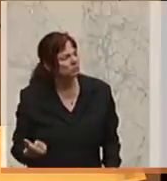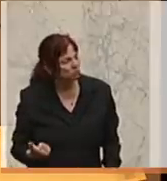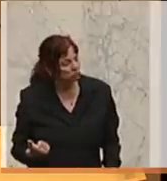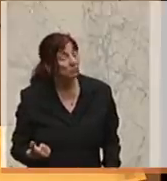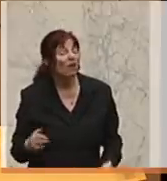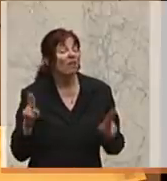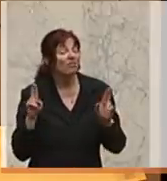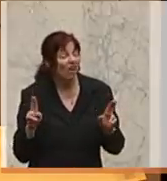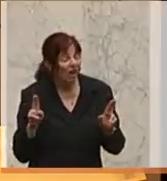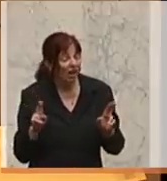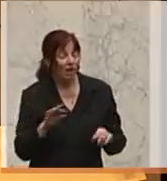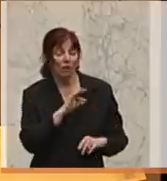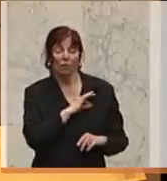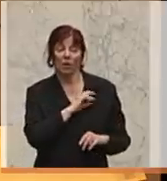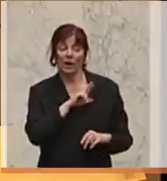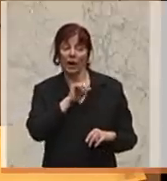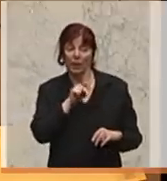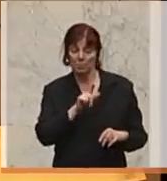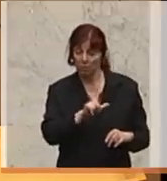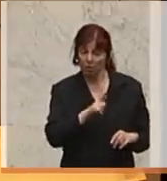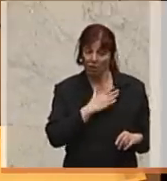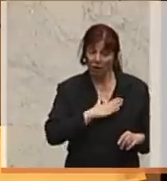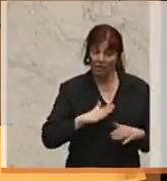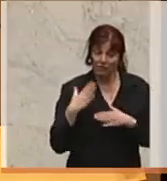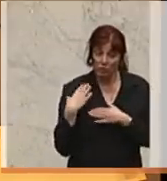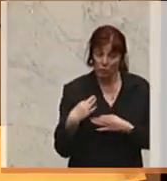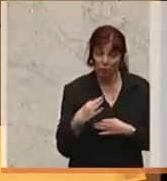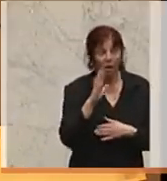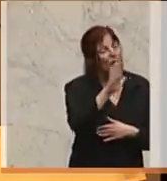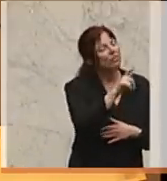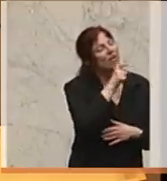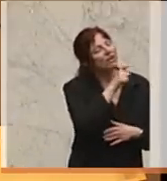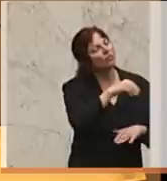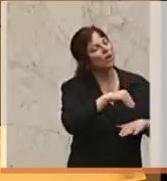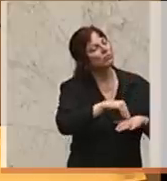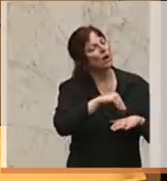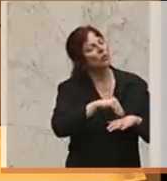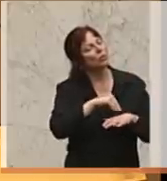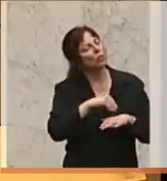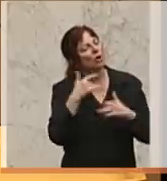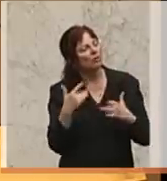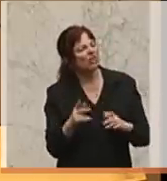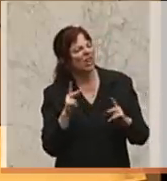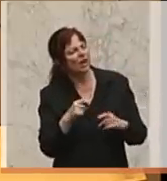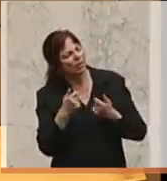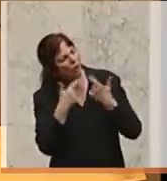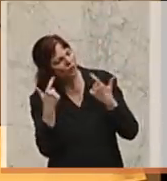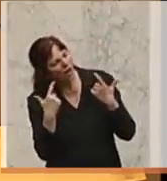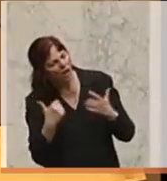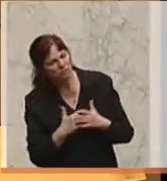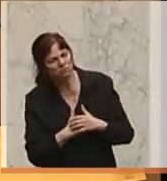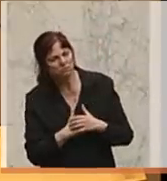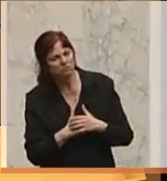Riepel, ich wiederhole es auch gerne, vielleicht können Sie dann in Ihrer Wortmeldung nämlich dann das, was mir verborgen geblieben ist, sagen, zu